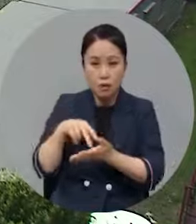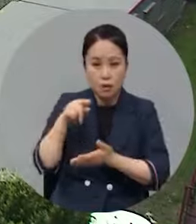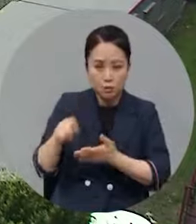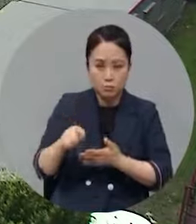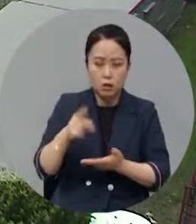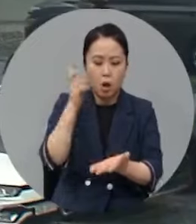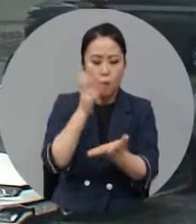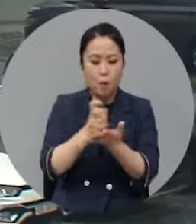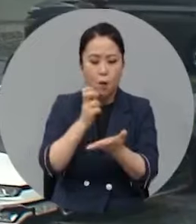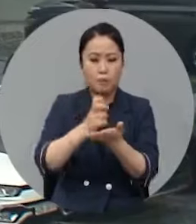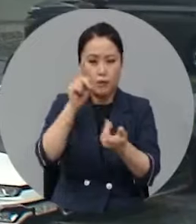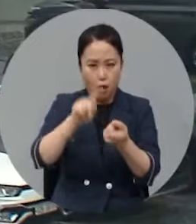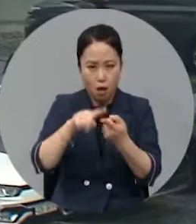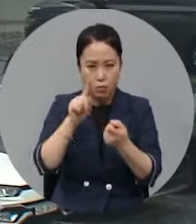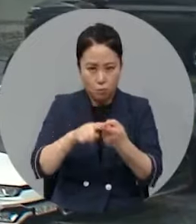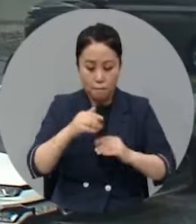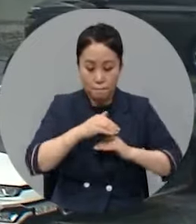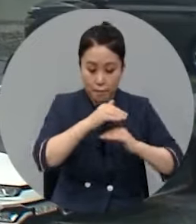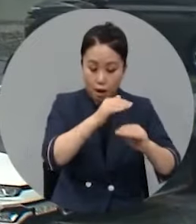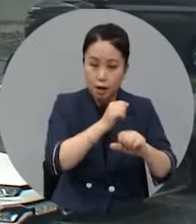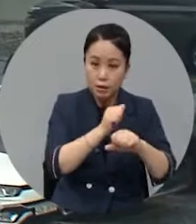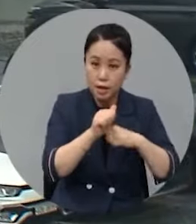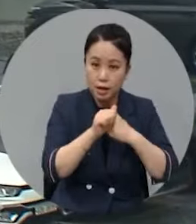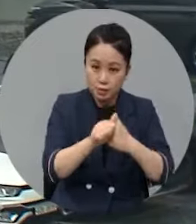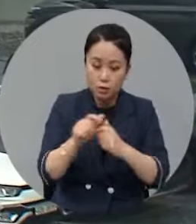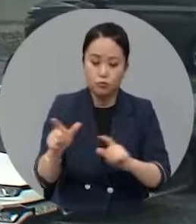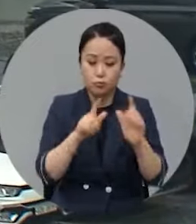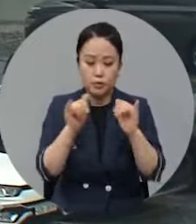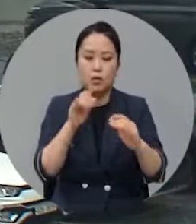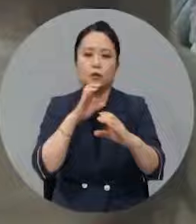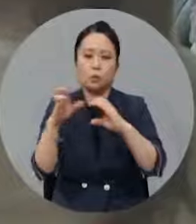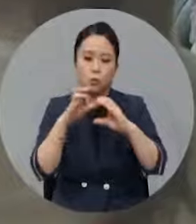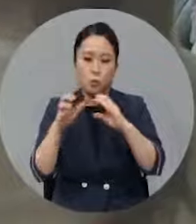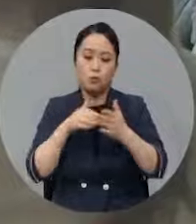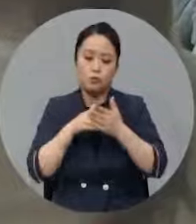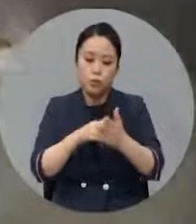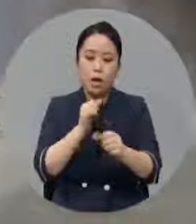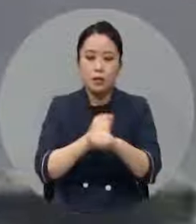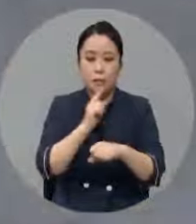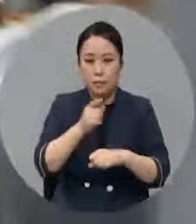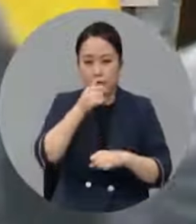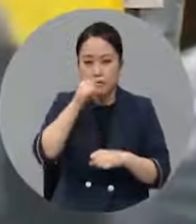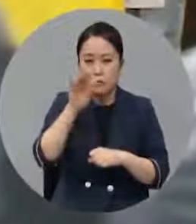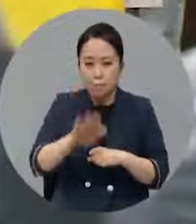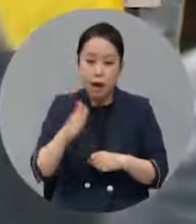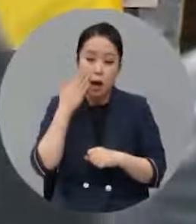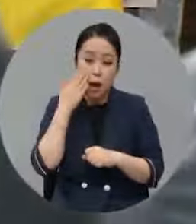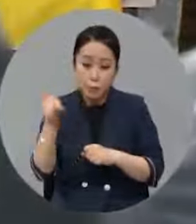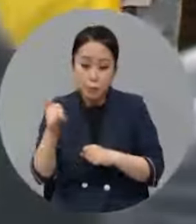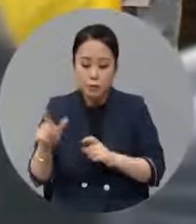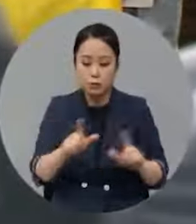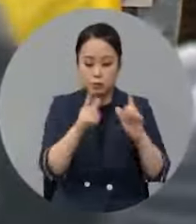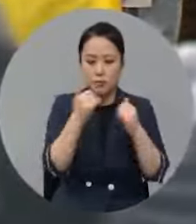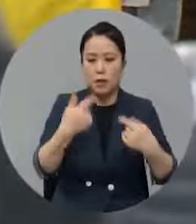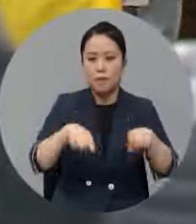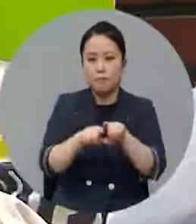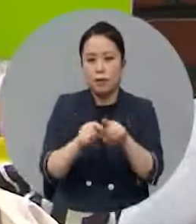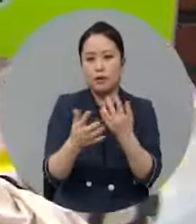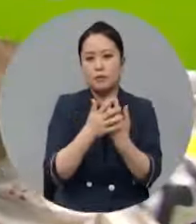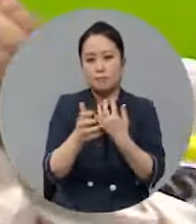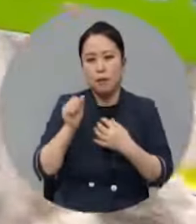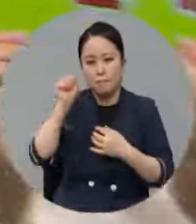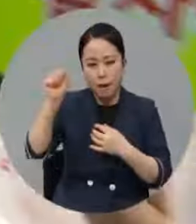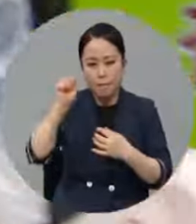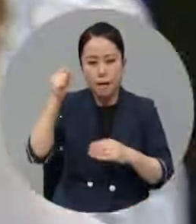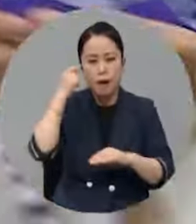따라 주민들과 소통을 하면서 추진하겠다고 답했지만 학부모들은 주민들과 또 한 번 집회를 예고하고 있어 개발을 둘러싼